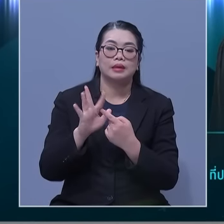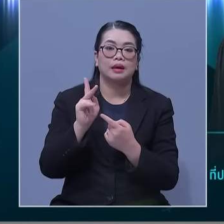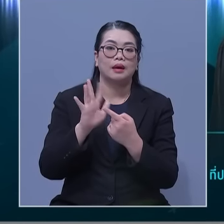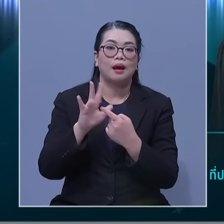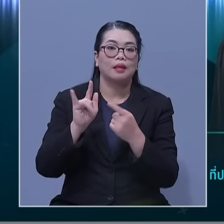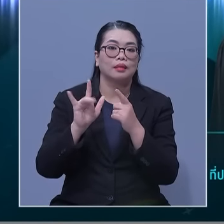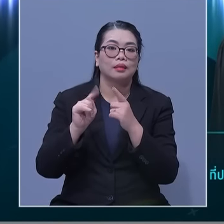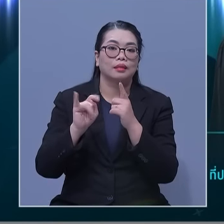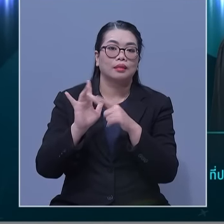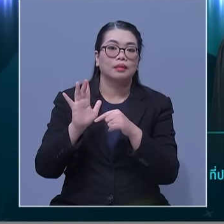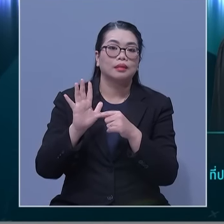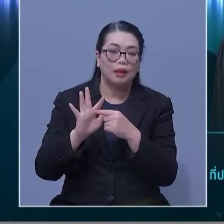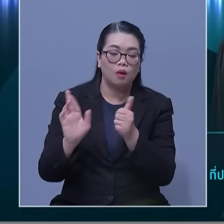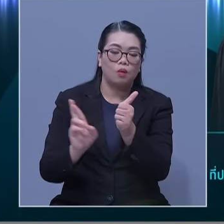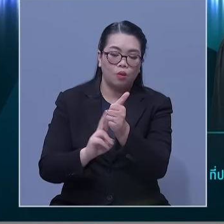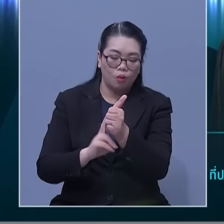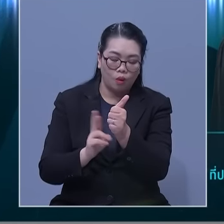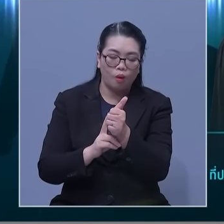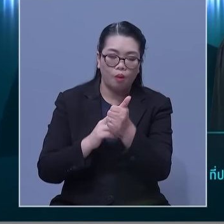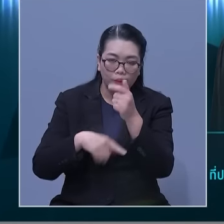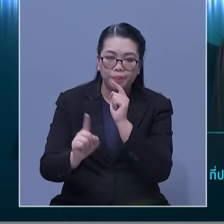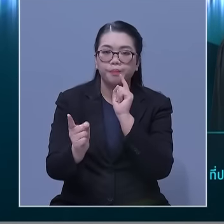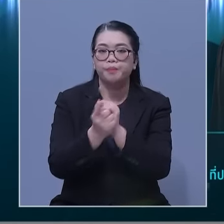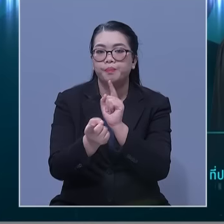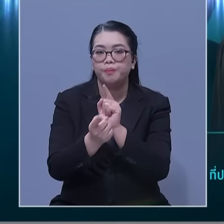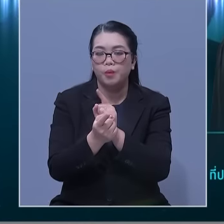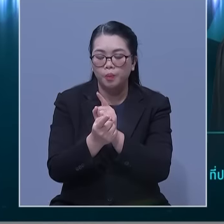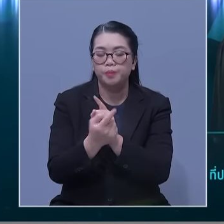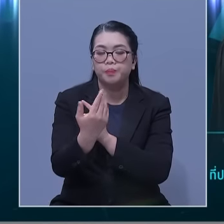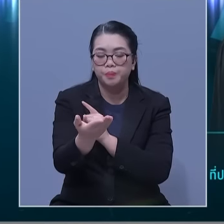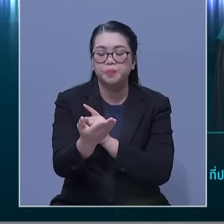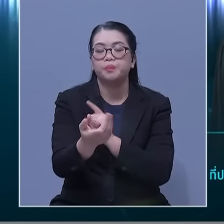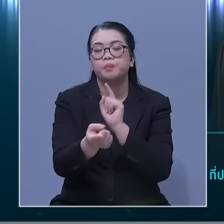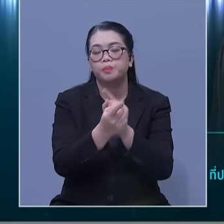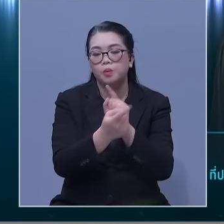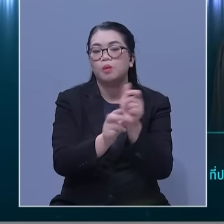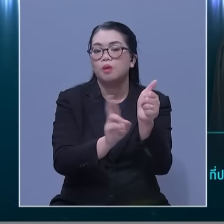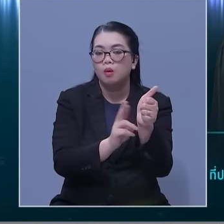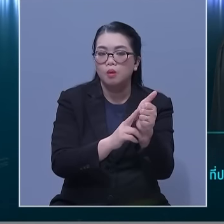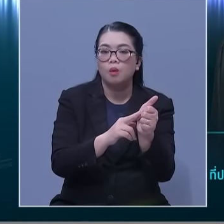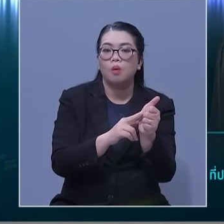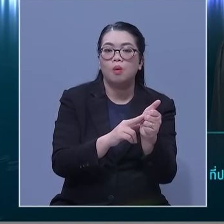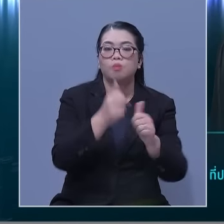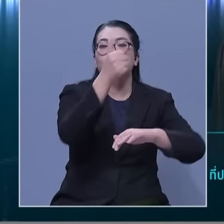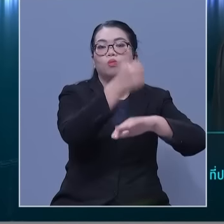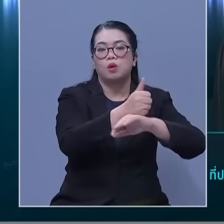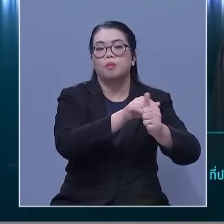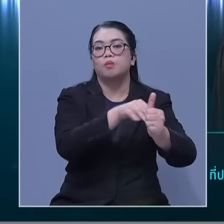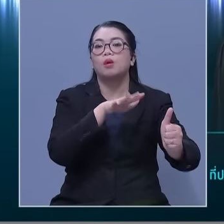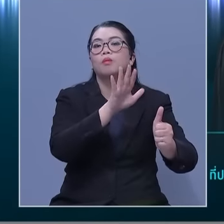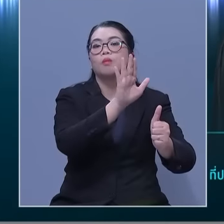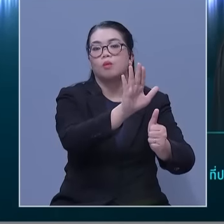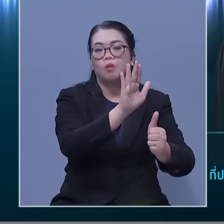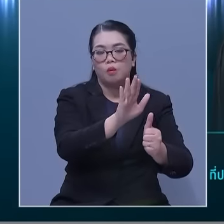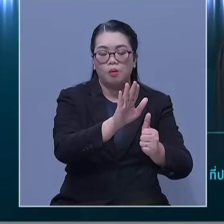ประธานาธิบดีอินโดนีเซียชื่อยูซุฟลาชอืซึ่งท่านเองก็รับทราบข้อมูลเรา